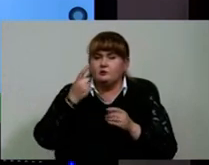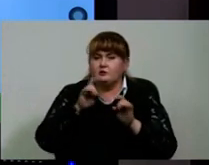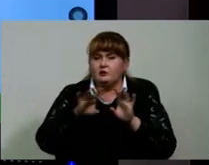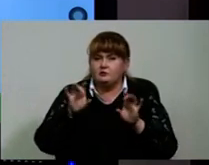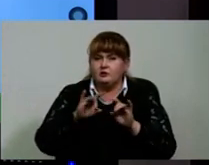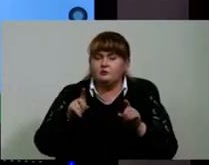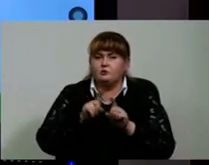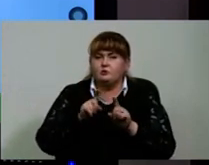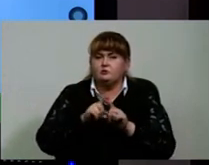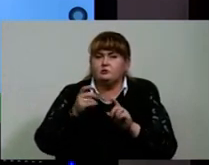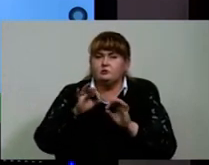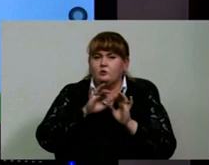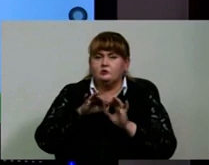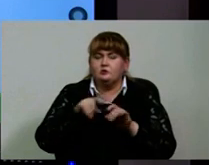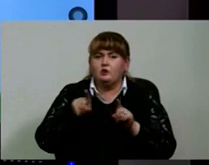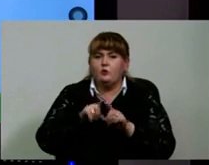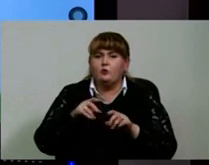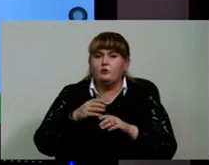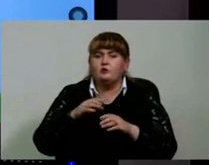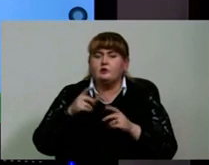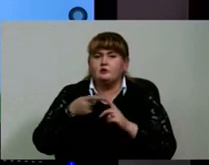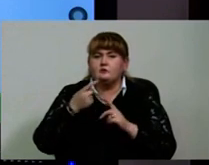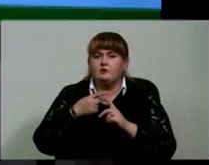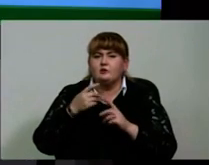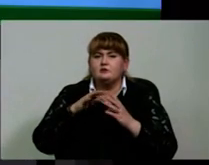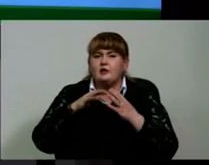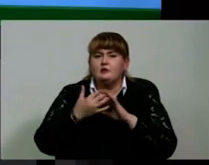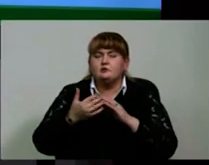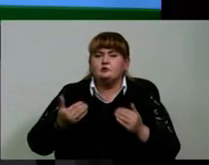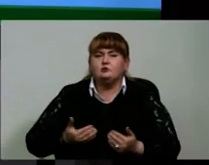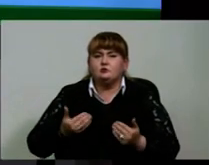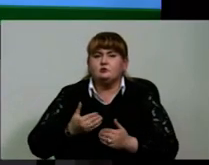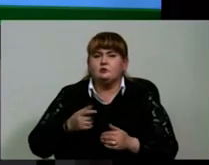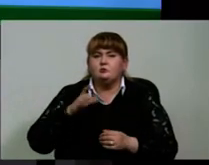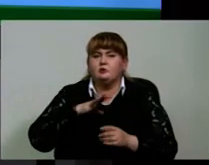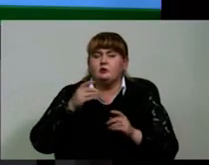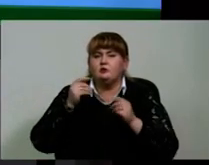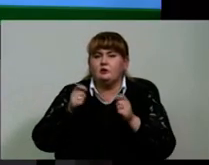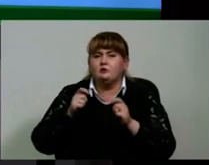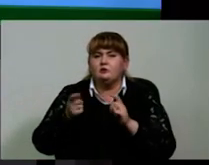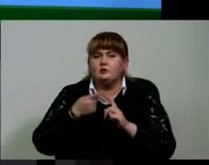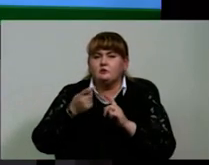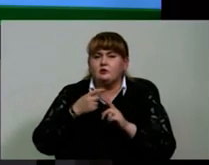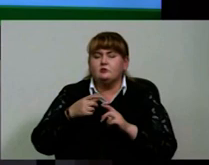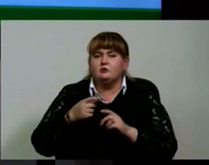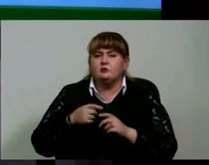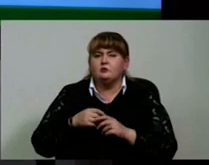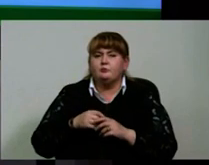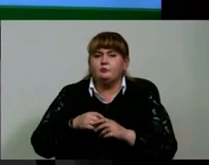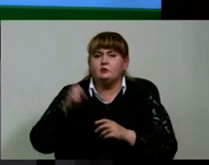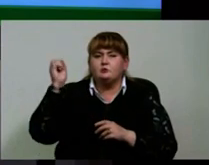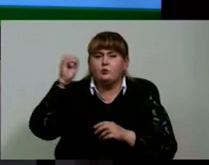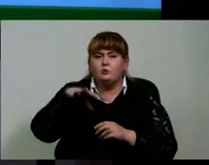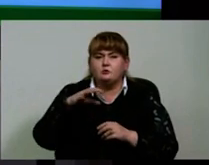рассказов тоже носил такое же название «Сельские жители», по этому названию было дано название всему сборнику.